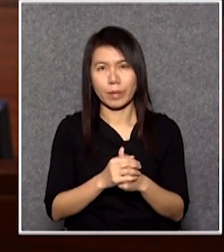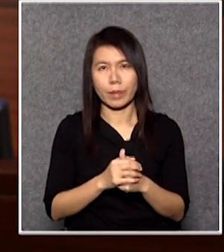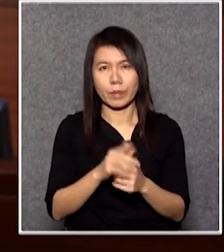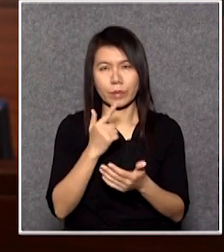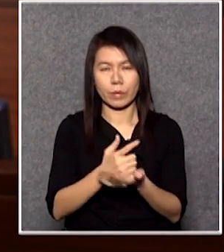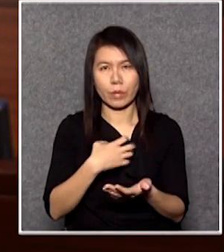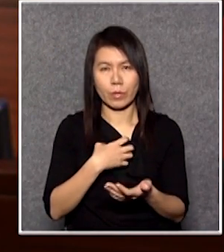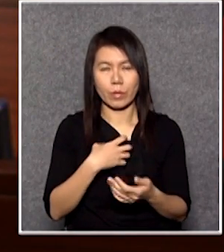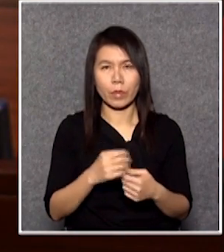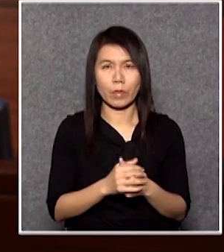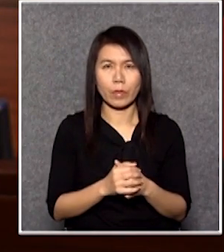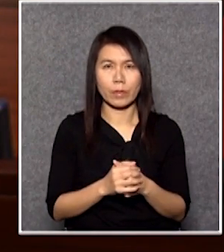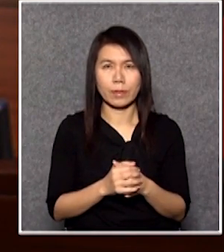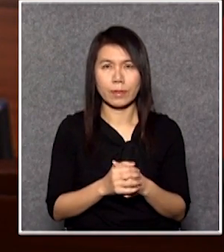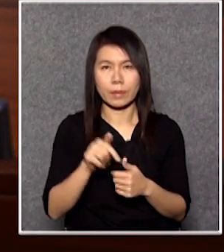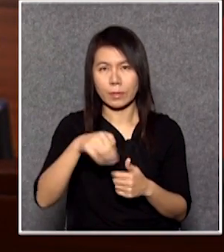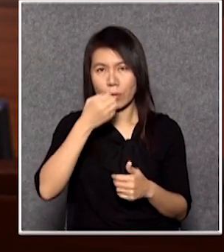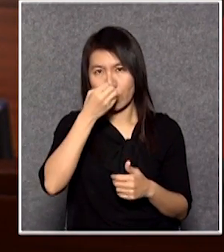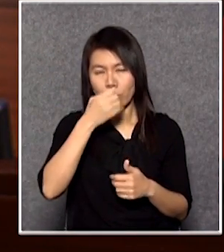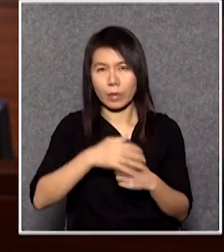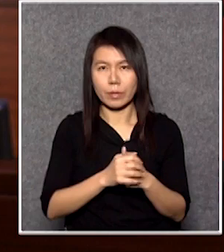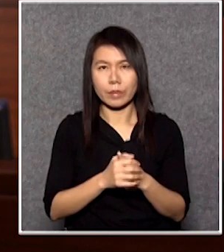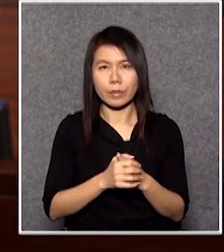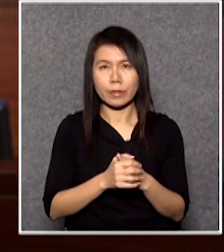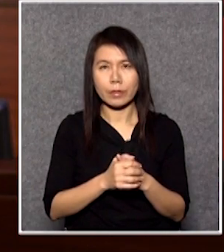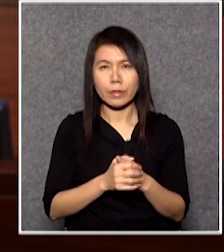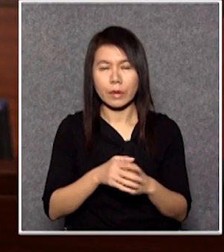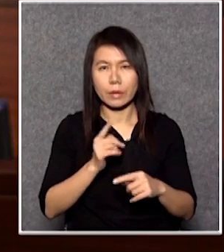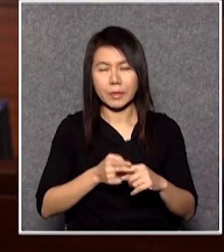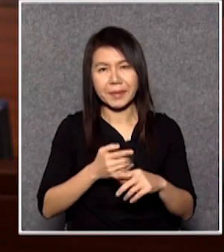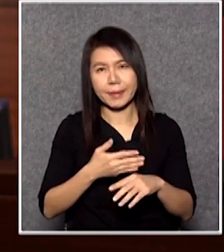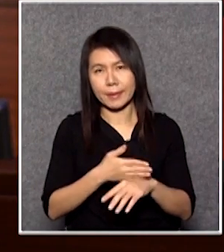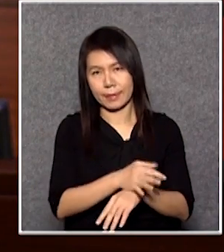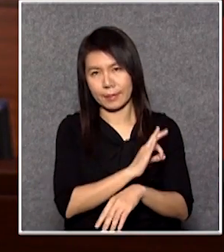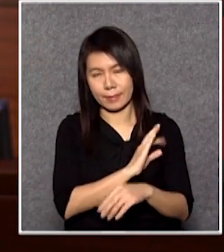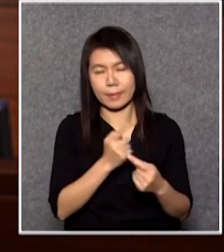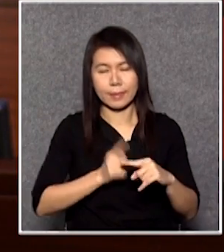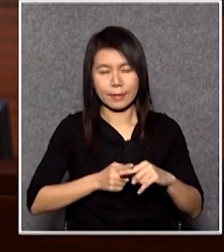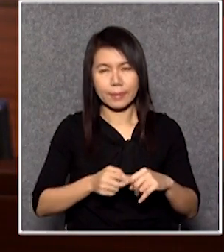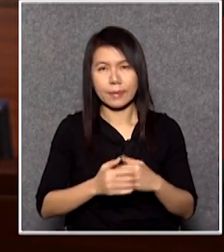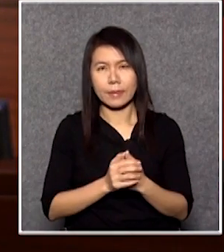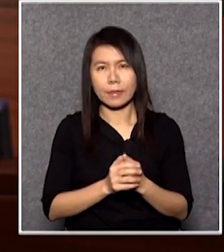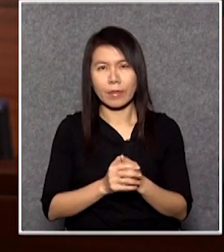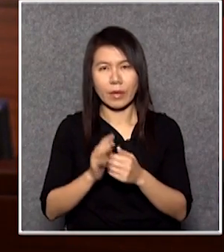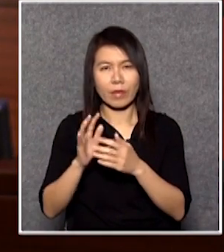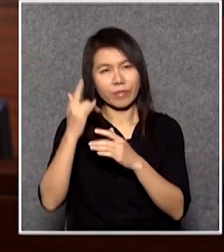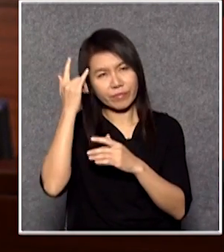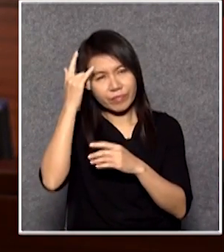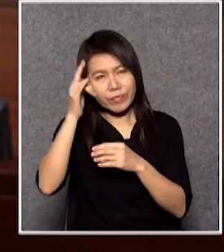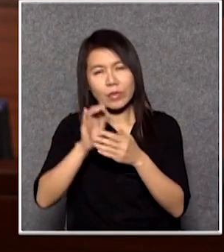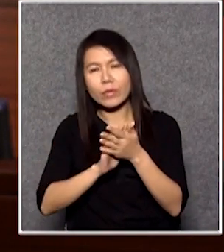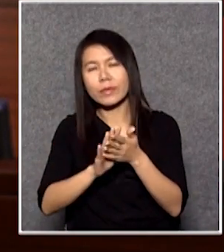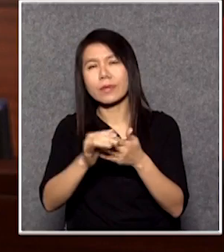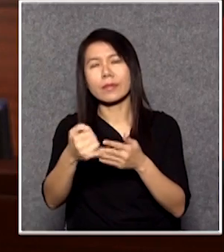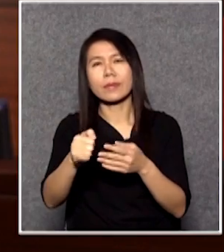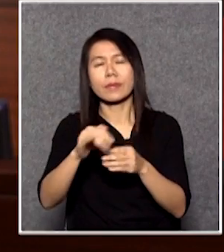得呢，香港始終是一個現實的社會，現實歸現實，童話歸童話。其實這個議案提